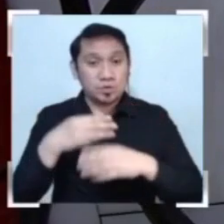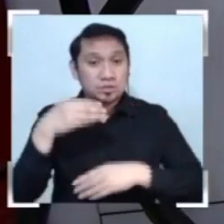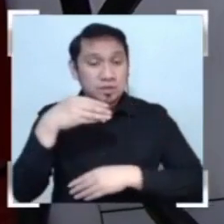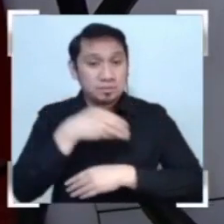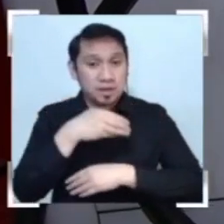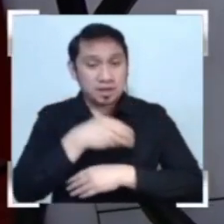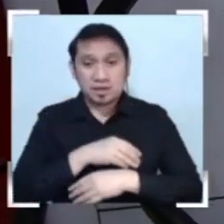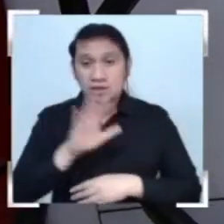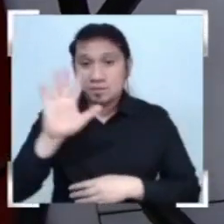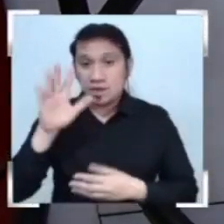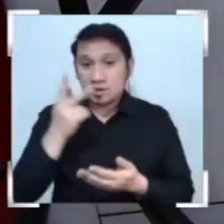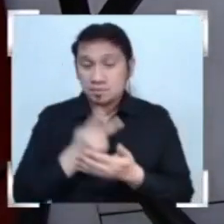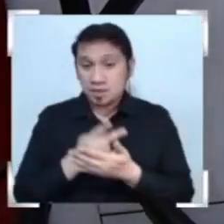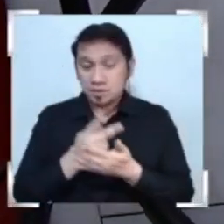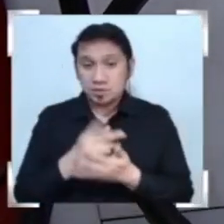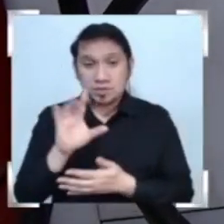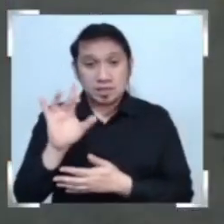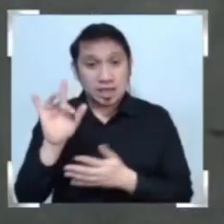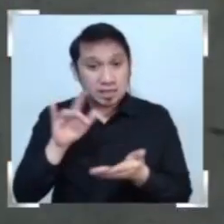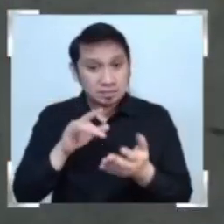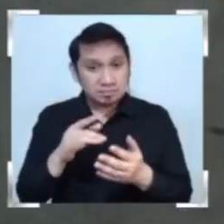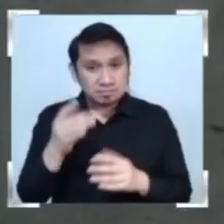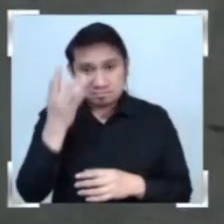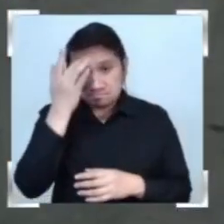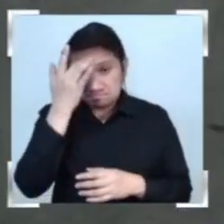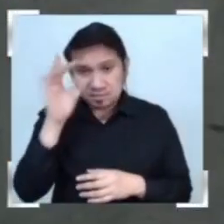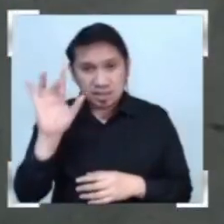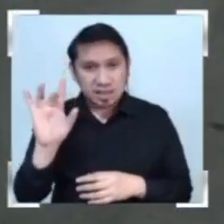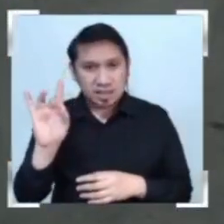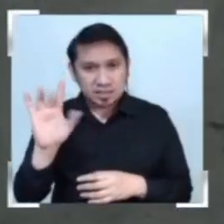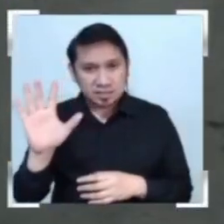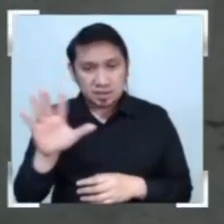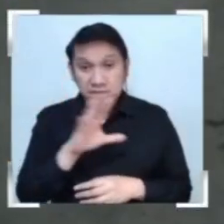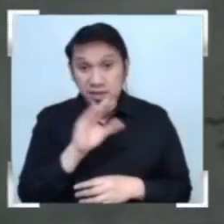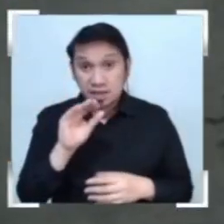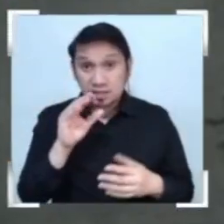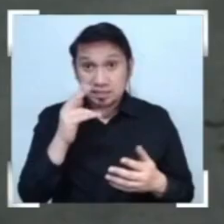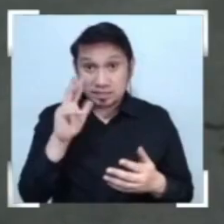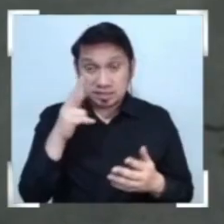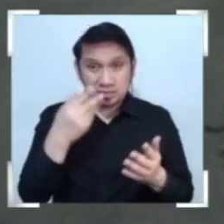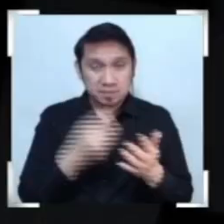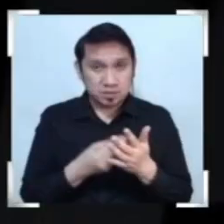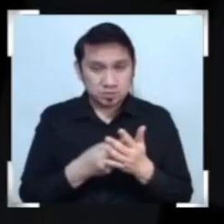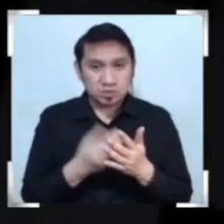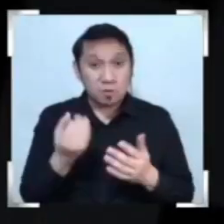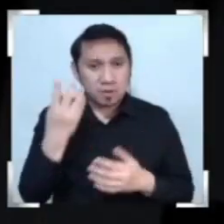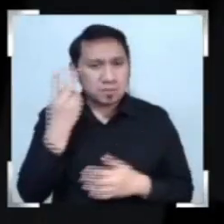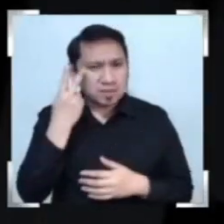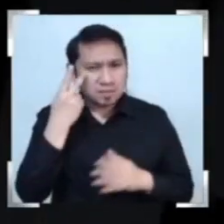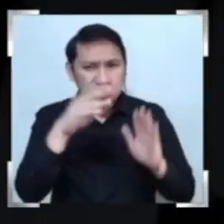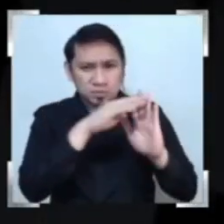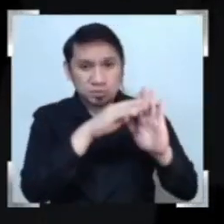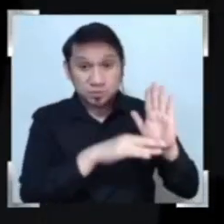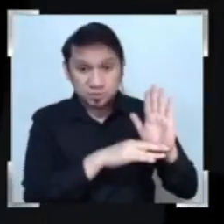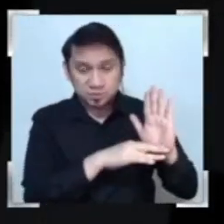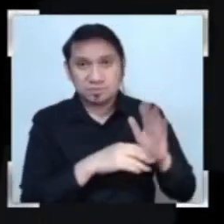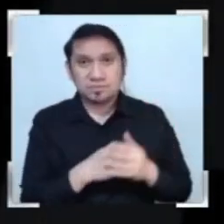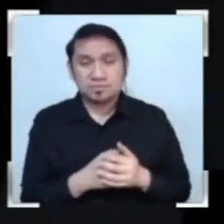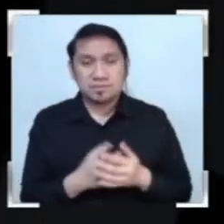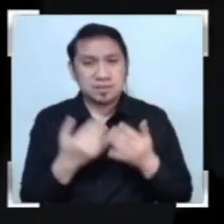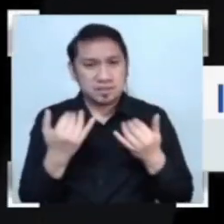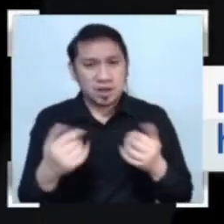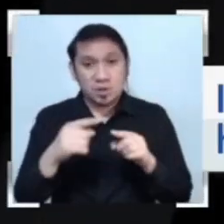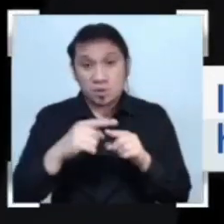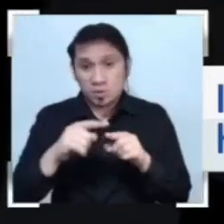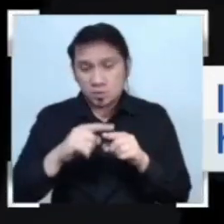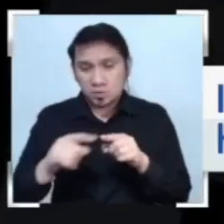at 85 centavos sa kada litro ng diesel. 3 pesos at 60 centavos naman sa gasolina. Uutay-utayin daw nila ang bawas